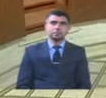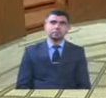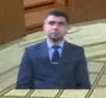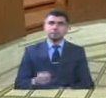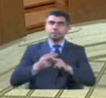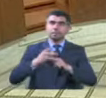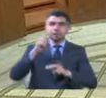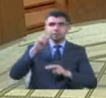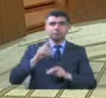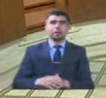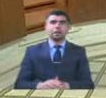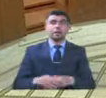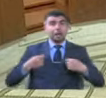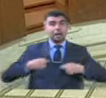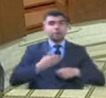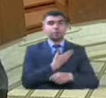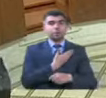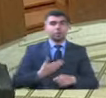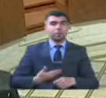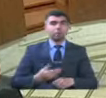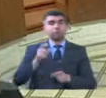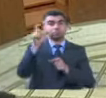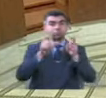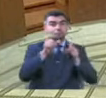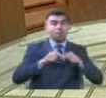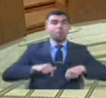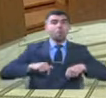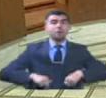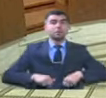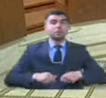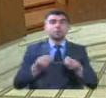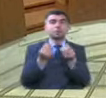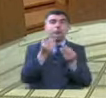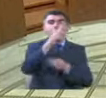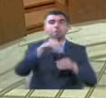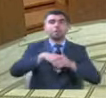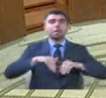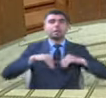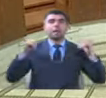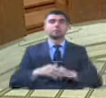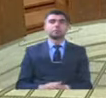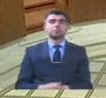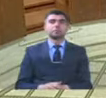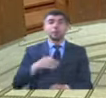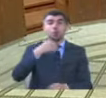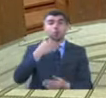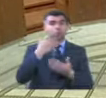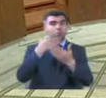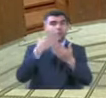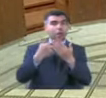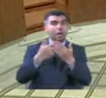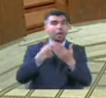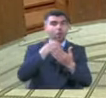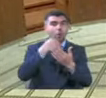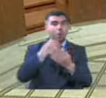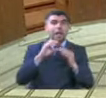بسم الله الرحمن الرحيم. السيد رئيس الحكومة، السيدات والسادة الوزراء، أخوة الأخوات النواب، شكرا على تناول هذا الموضوع الهام